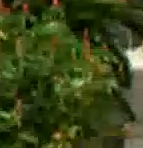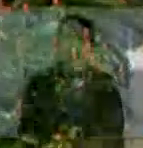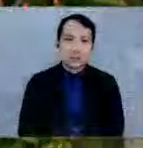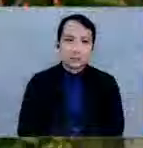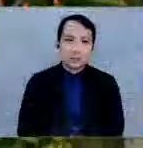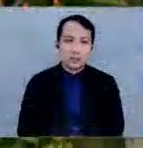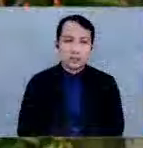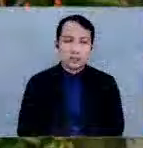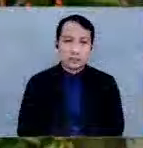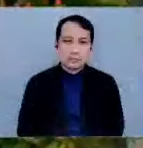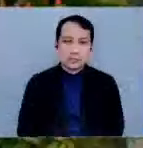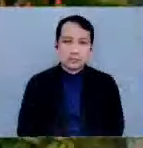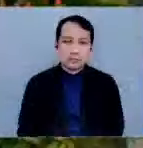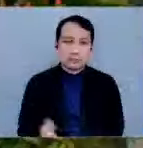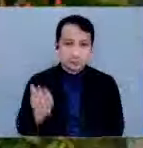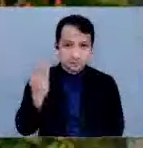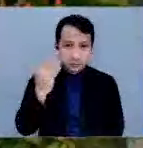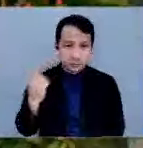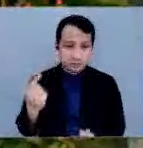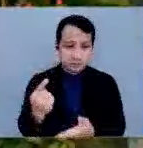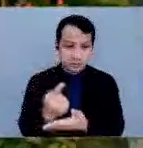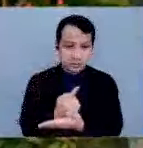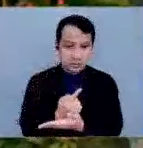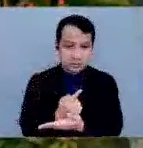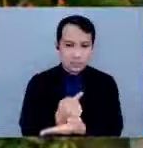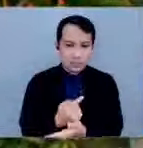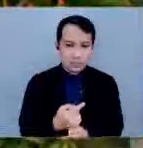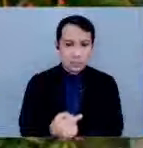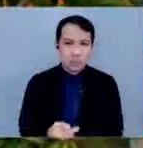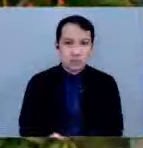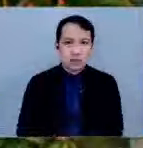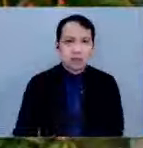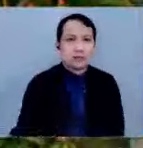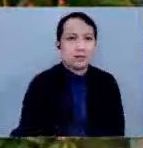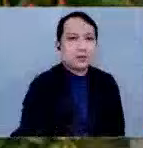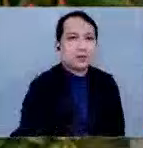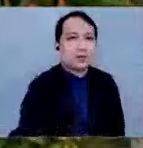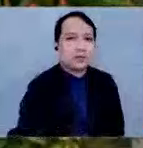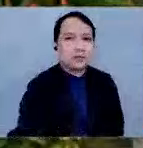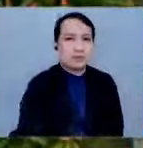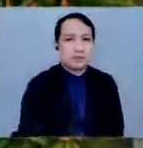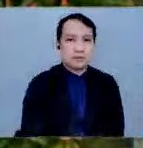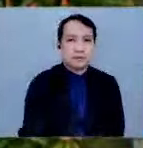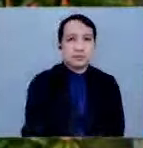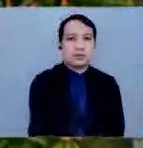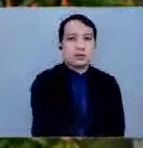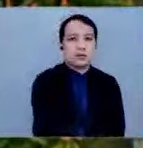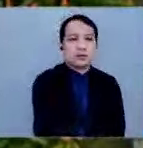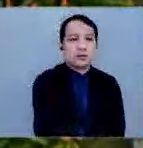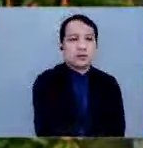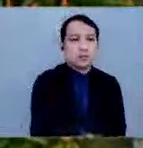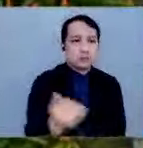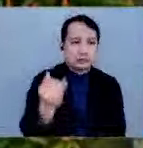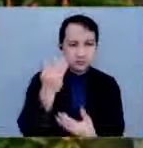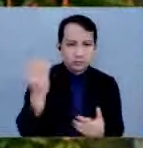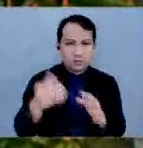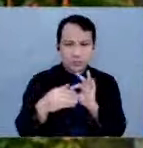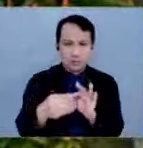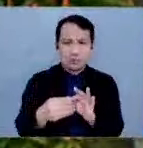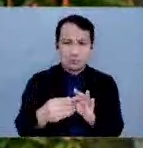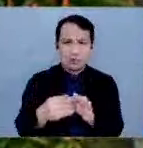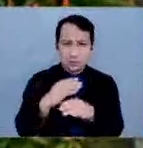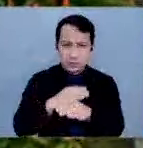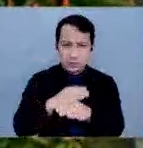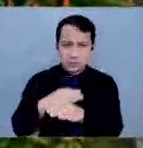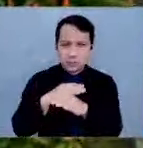Sa nakaraang mga linggo, nakikipagbangga ng Senado kay Pastor Apollo Quiboloy. Pero ngayon, bakit tila ingat na ingat ang